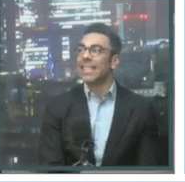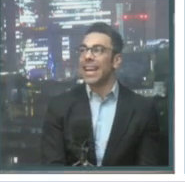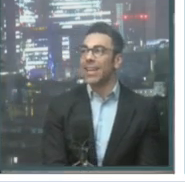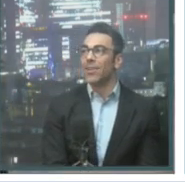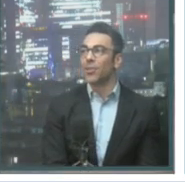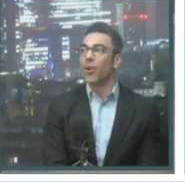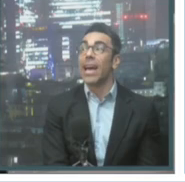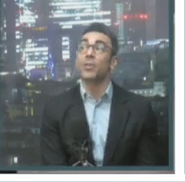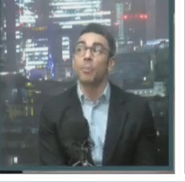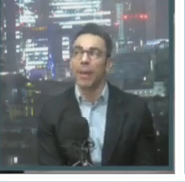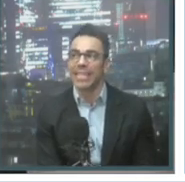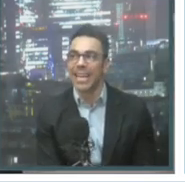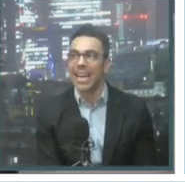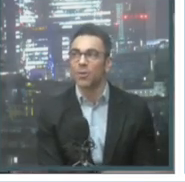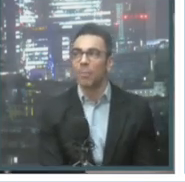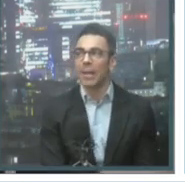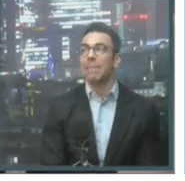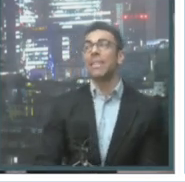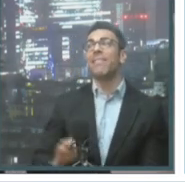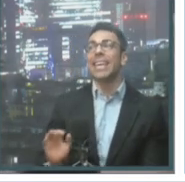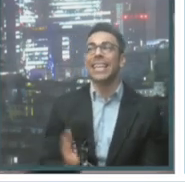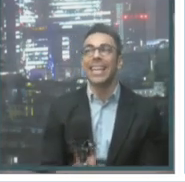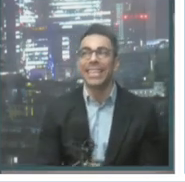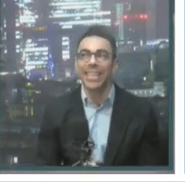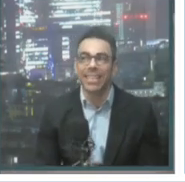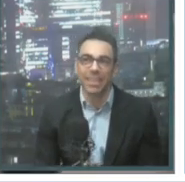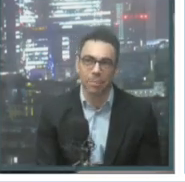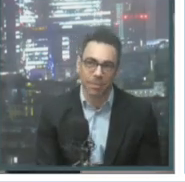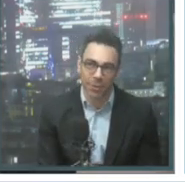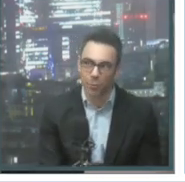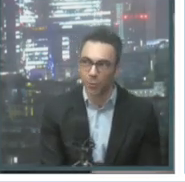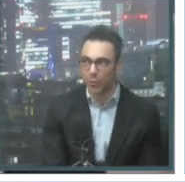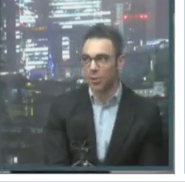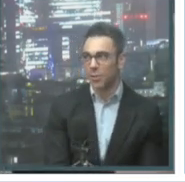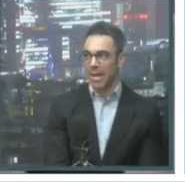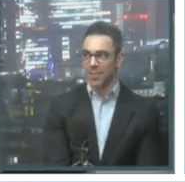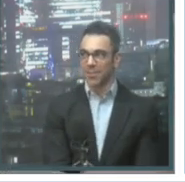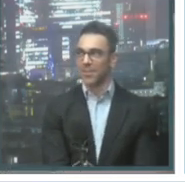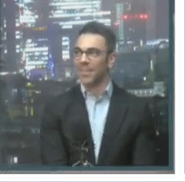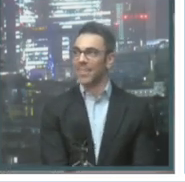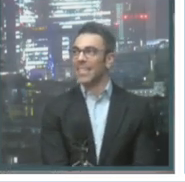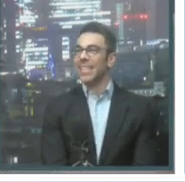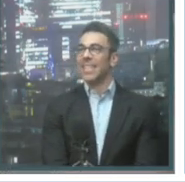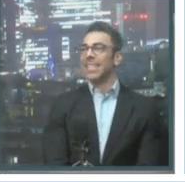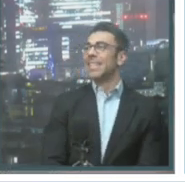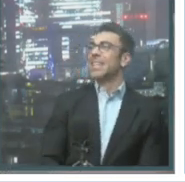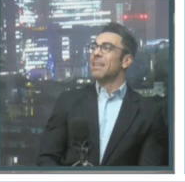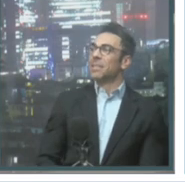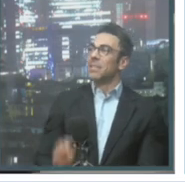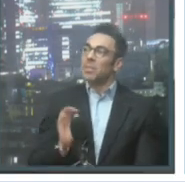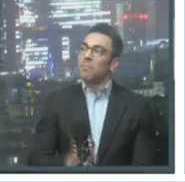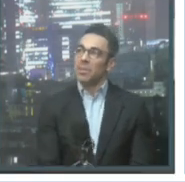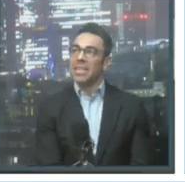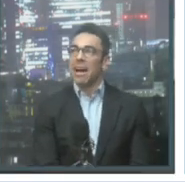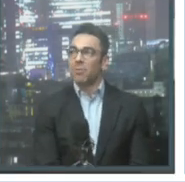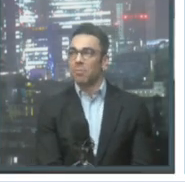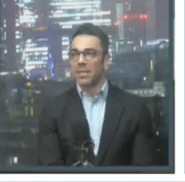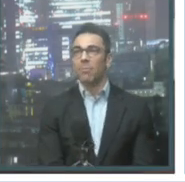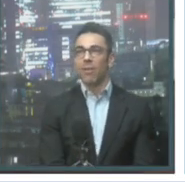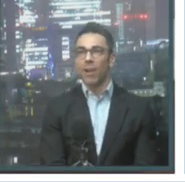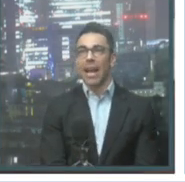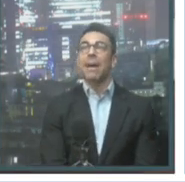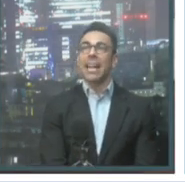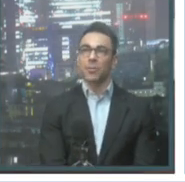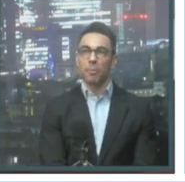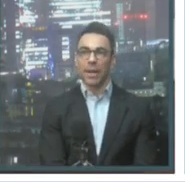marendole storia se prima è alzato e ha dei diritti prima di tutto di speranza parlavi daniele parlangeli possiamo ci